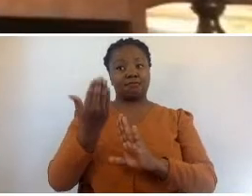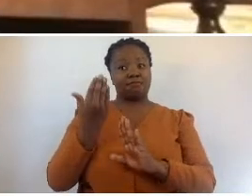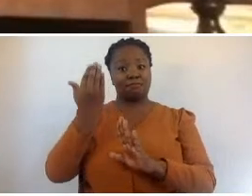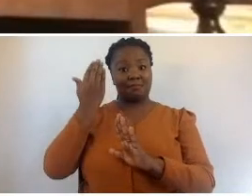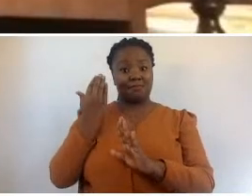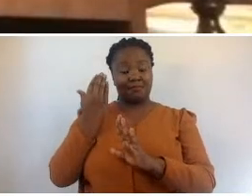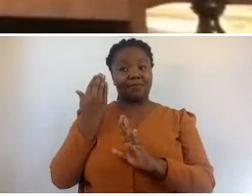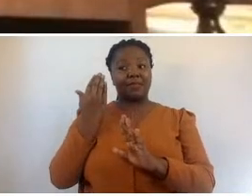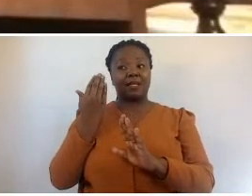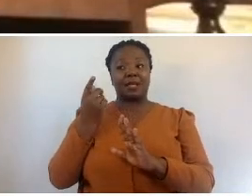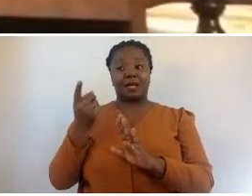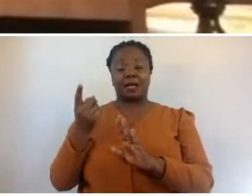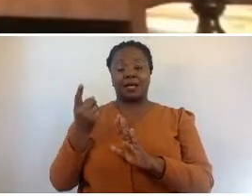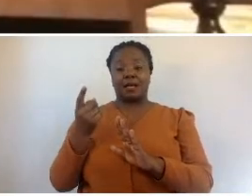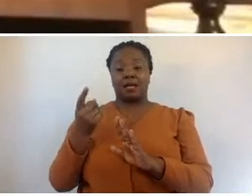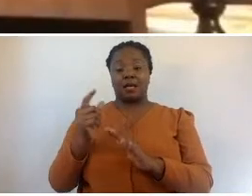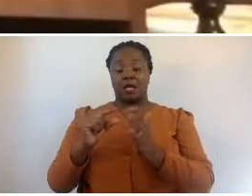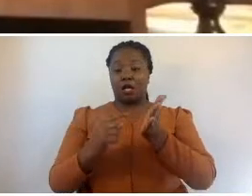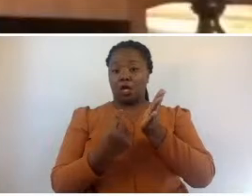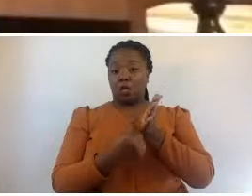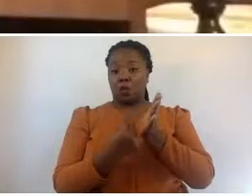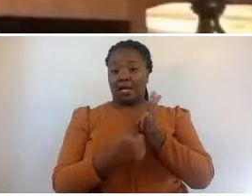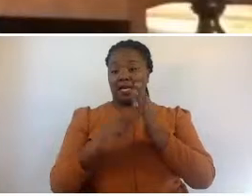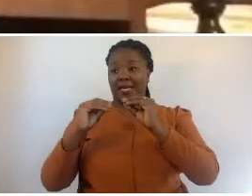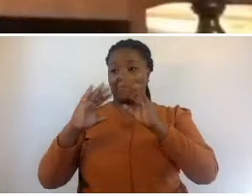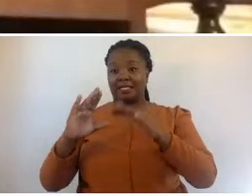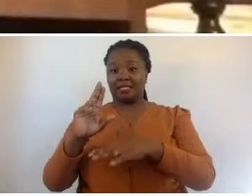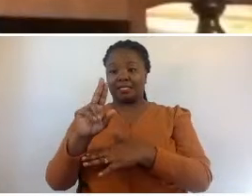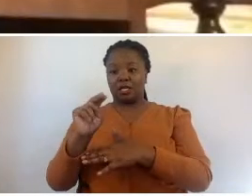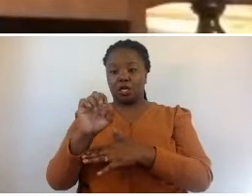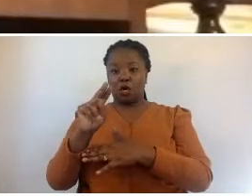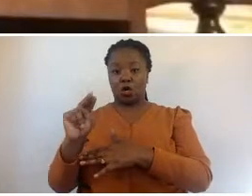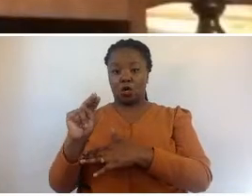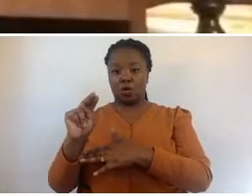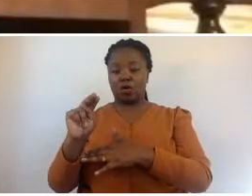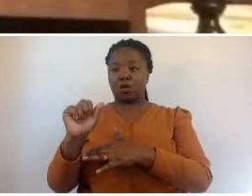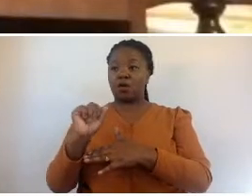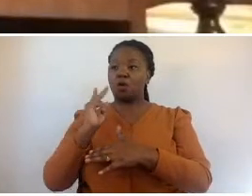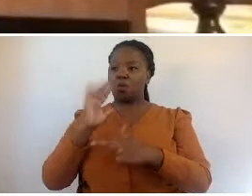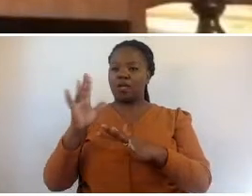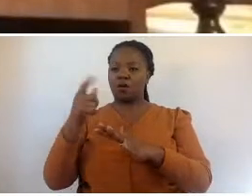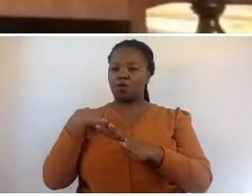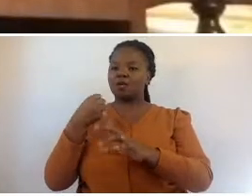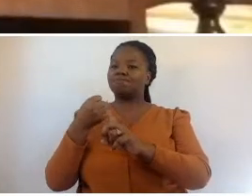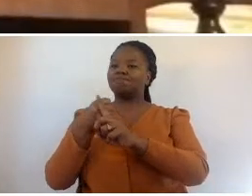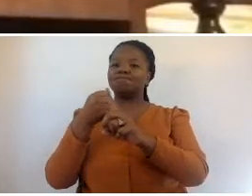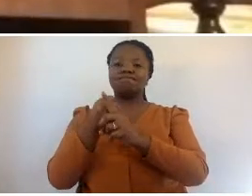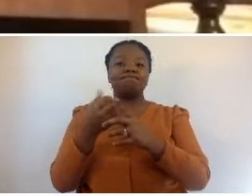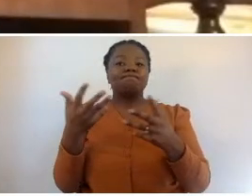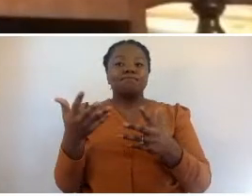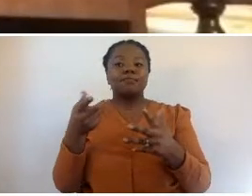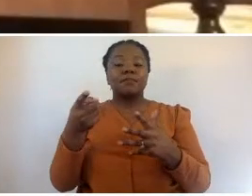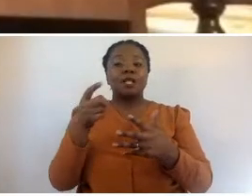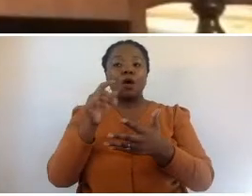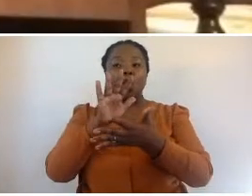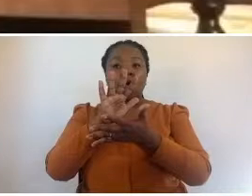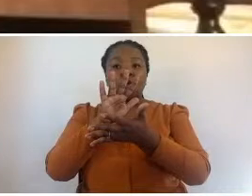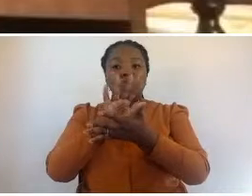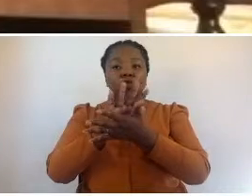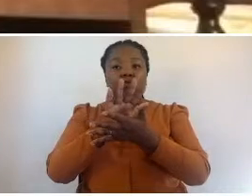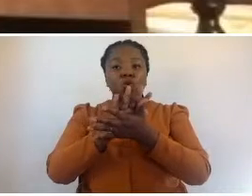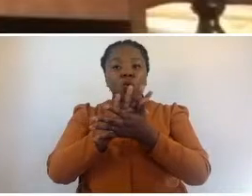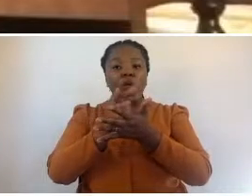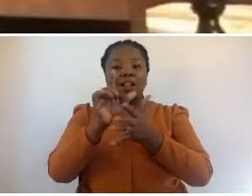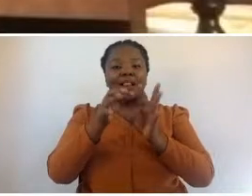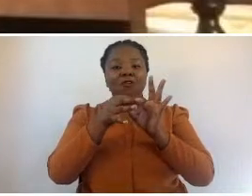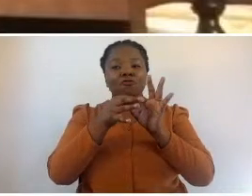en Ouganda a participé à la lutte contre la violence sexiste à l'école. Et nous nous